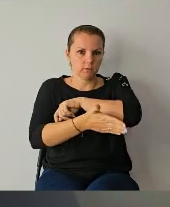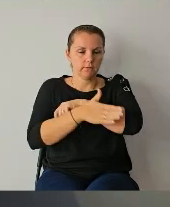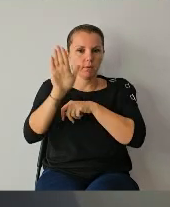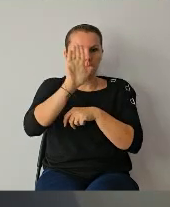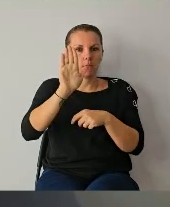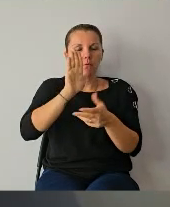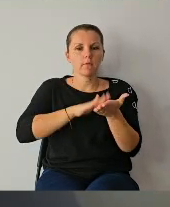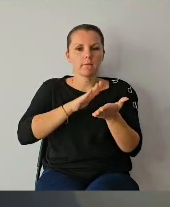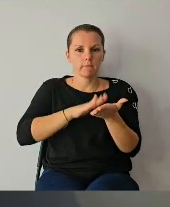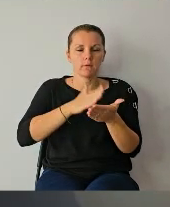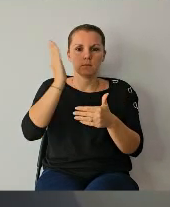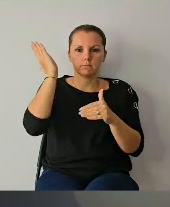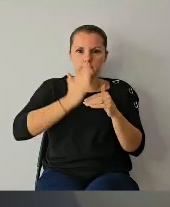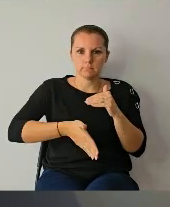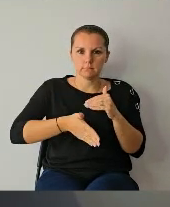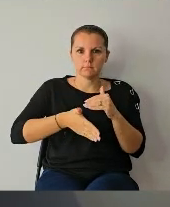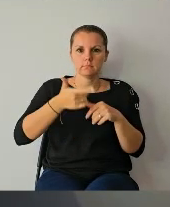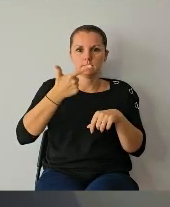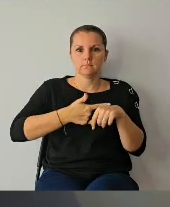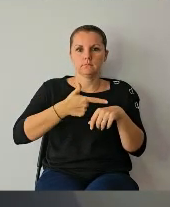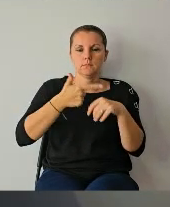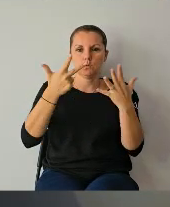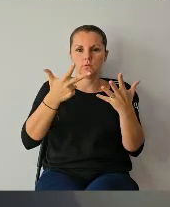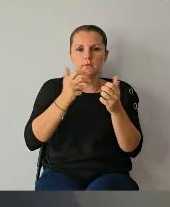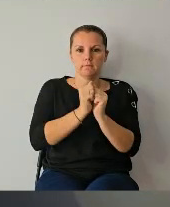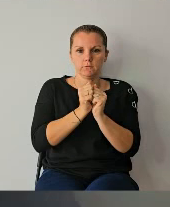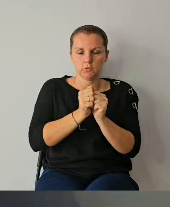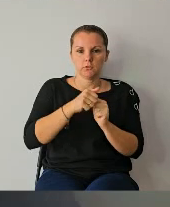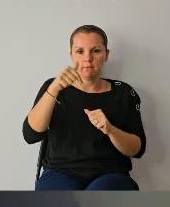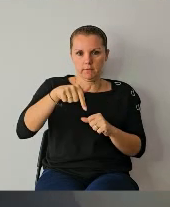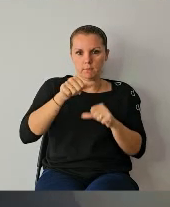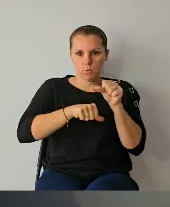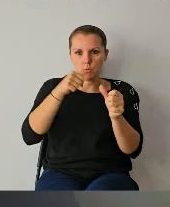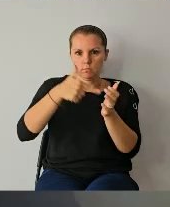zakończony 28 września obecnego roku